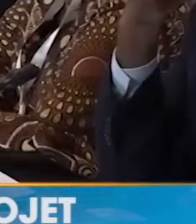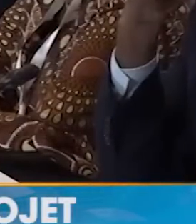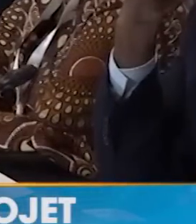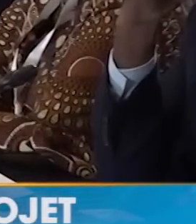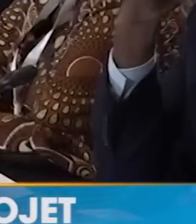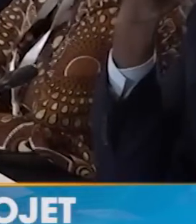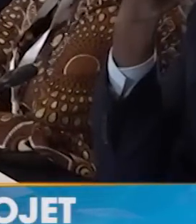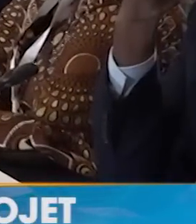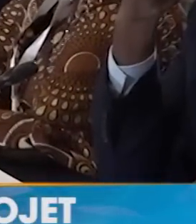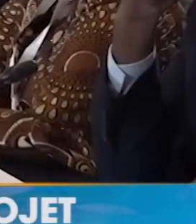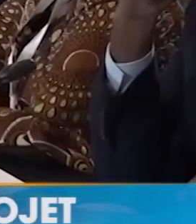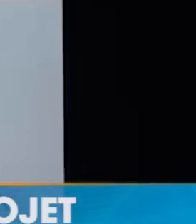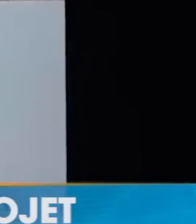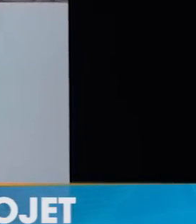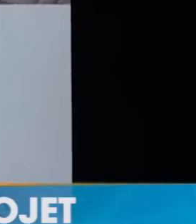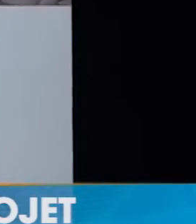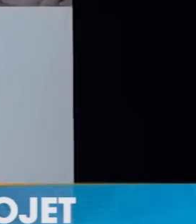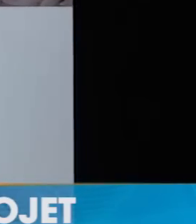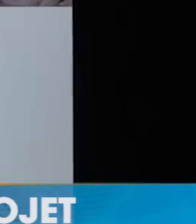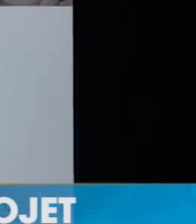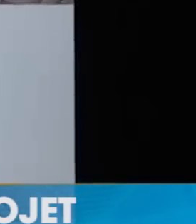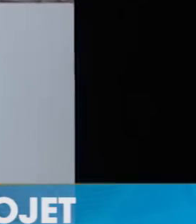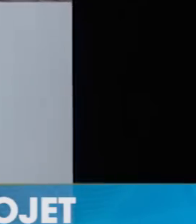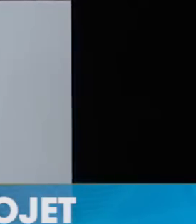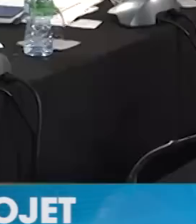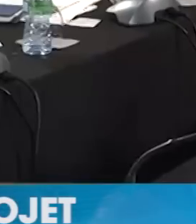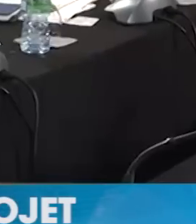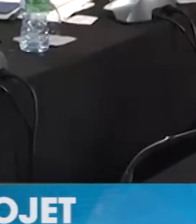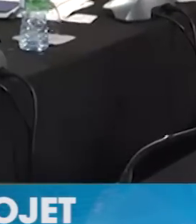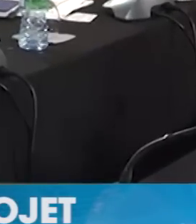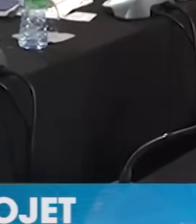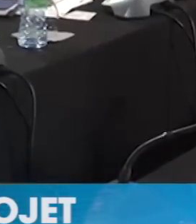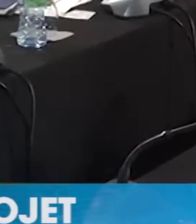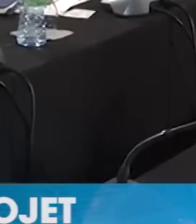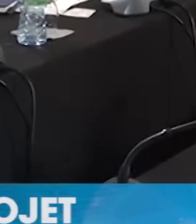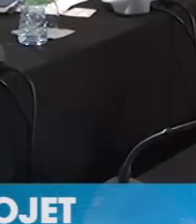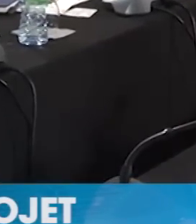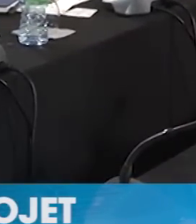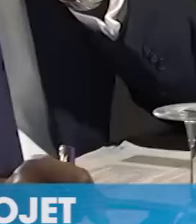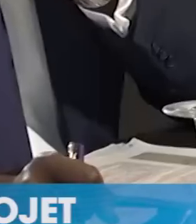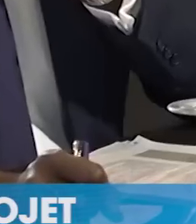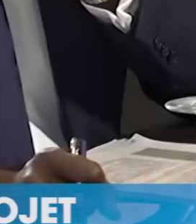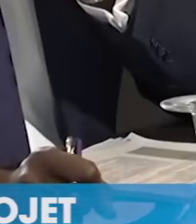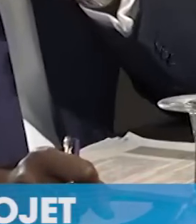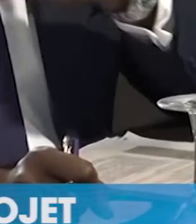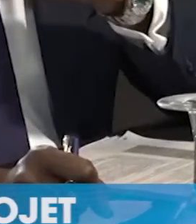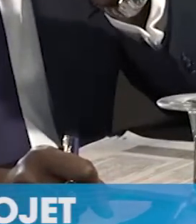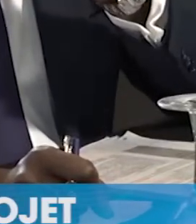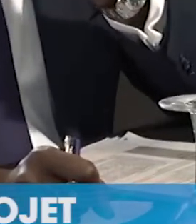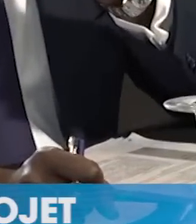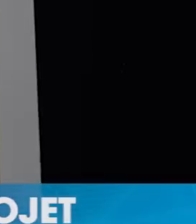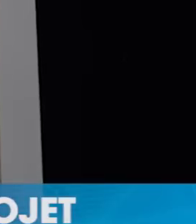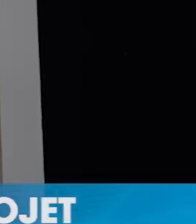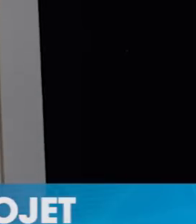Le pacte Côte d'Ivoire présenté et expliqué dans les détails par le vice-président de la République, Tiémoko Méliette